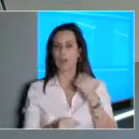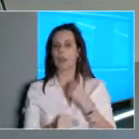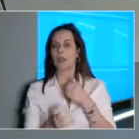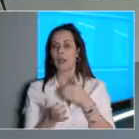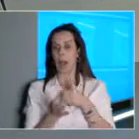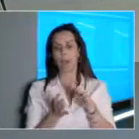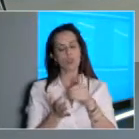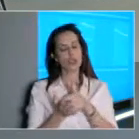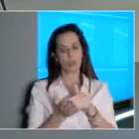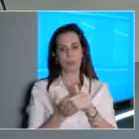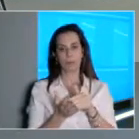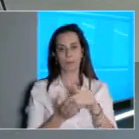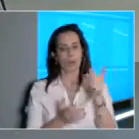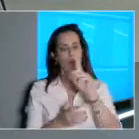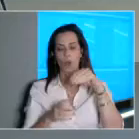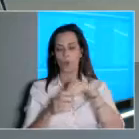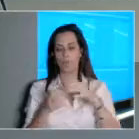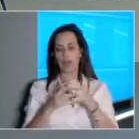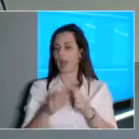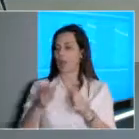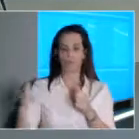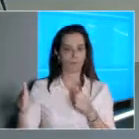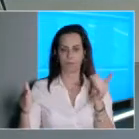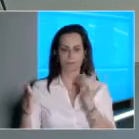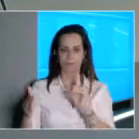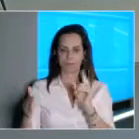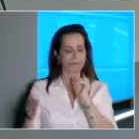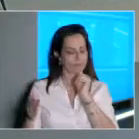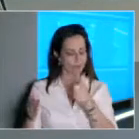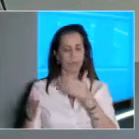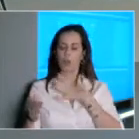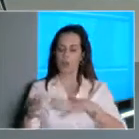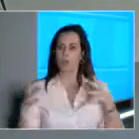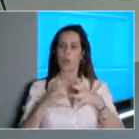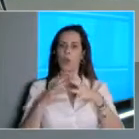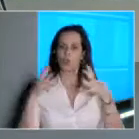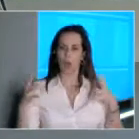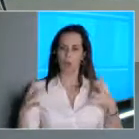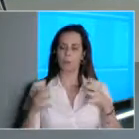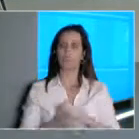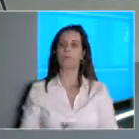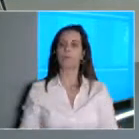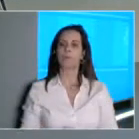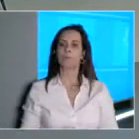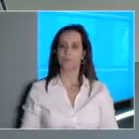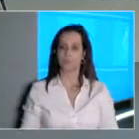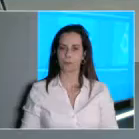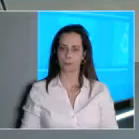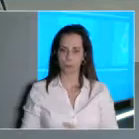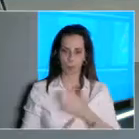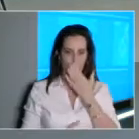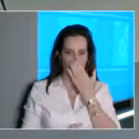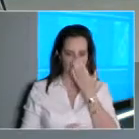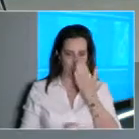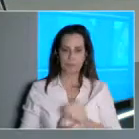להמשיך את הקריירה הפוליטית שלה, לא במפלגה מגזרית, סקטוריאלית, משתית יש לומר אולי, אלא דרך